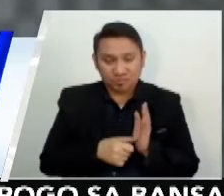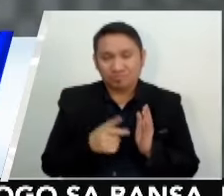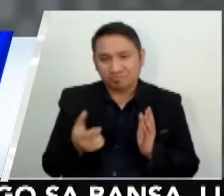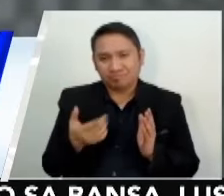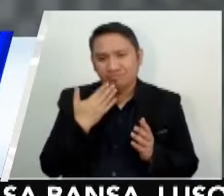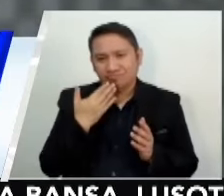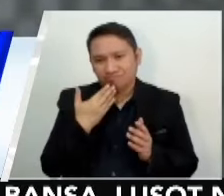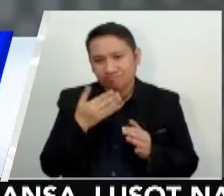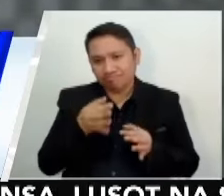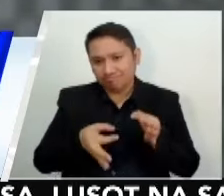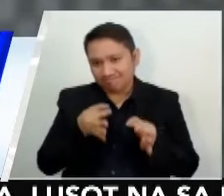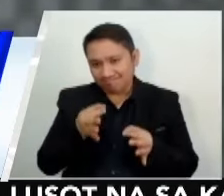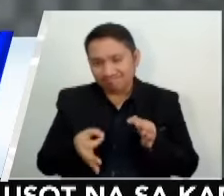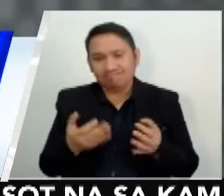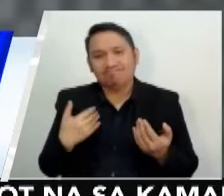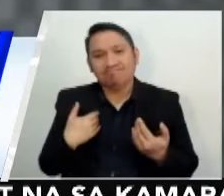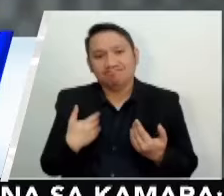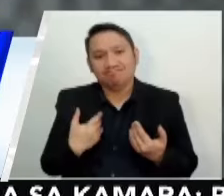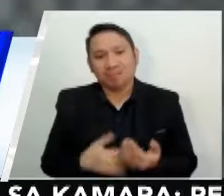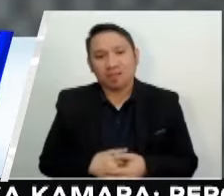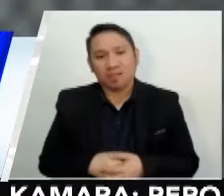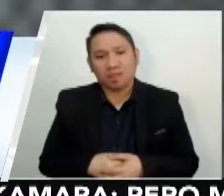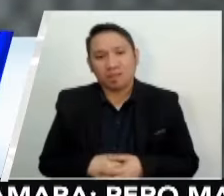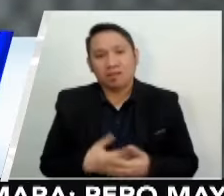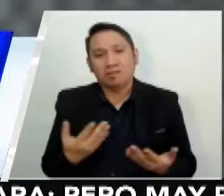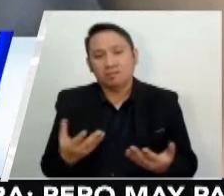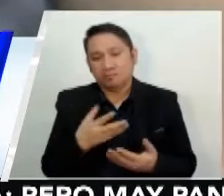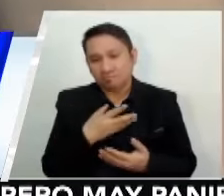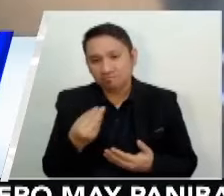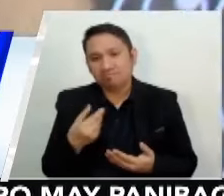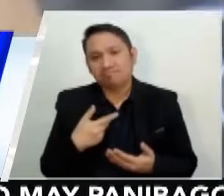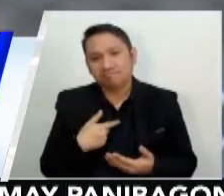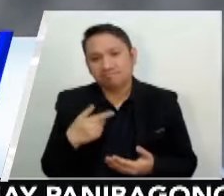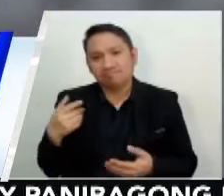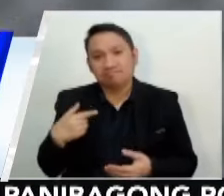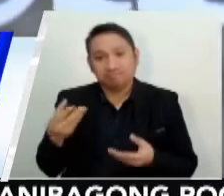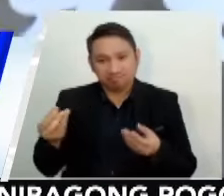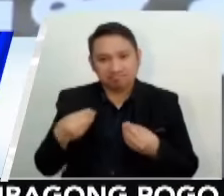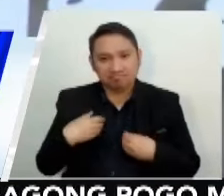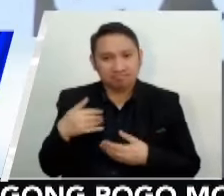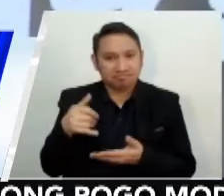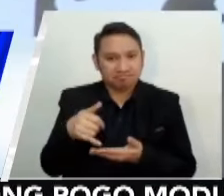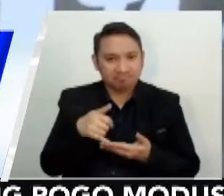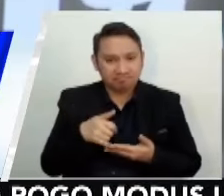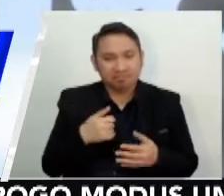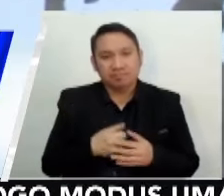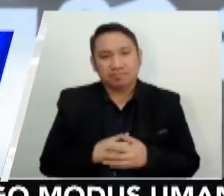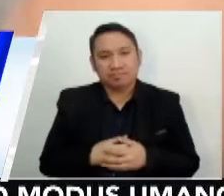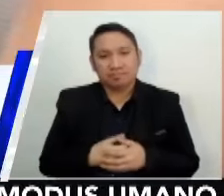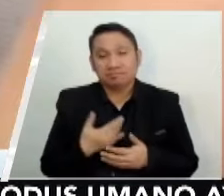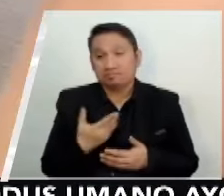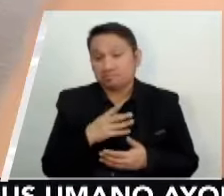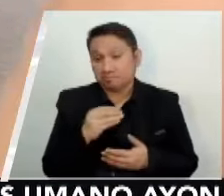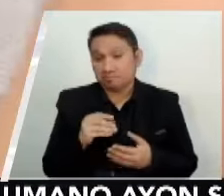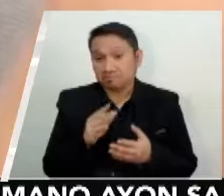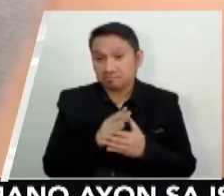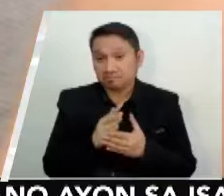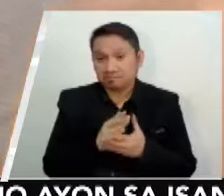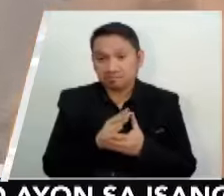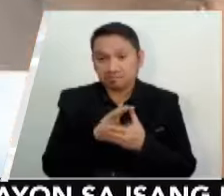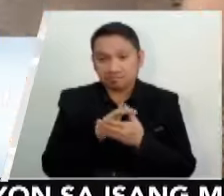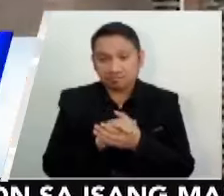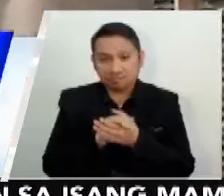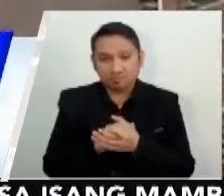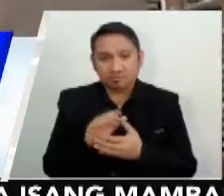at alam mo yun, nakinonsider nila ako for this award. Nagpatid din ng congratulations si Yan-Yan, kina Alden Richards